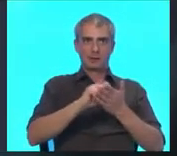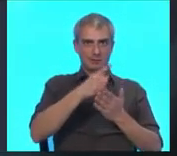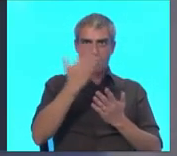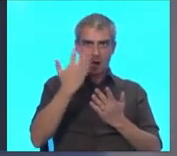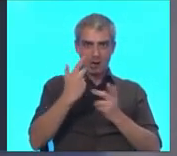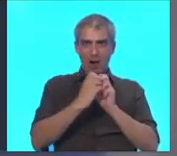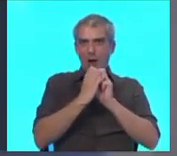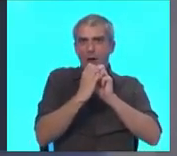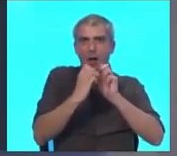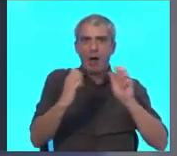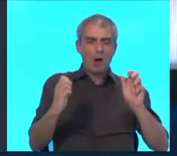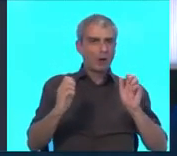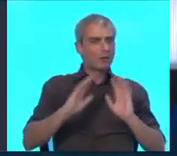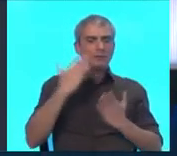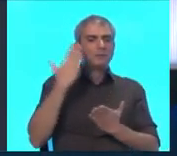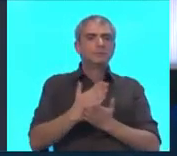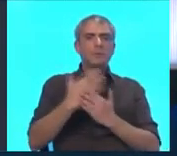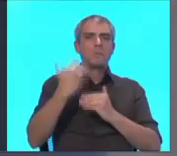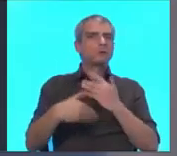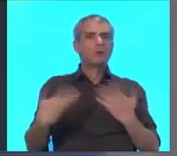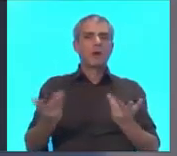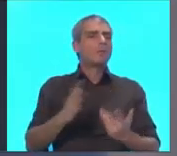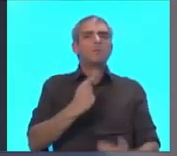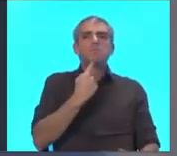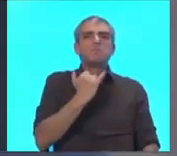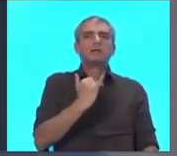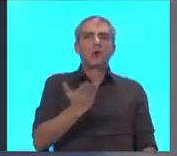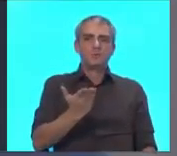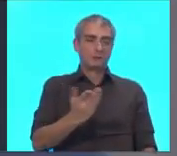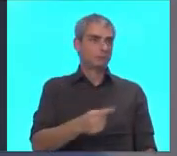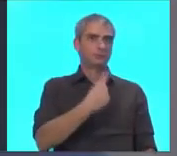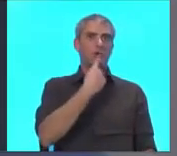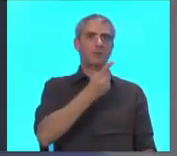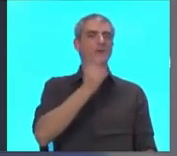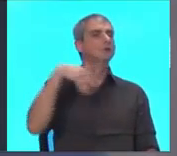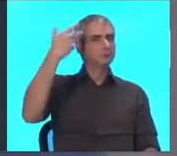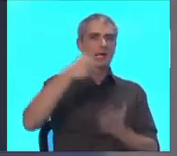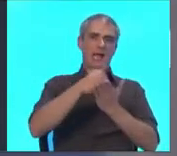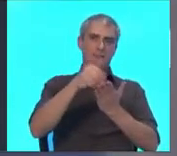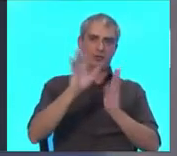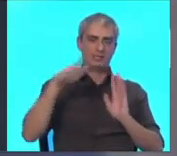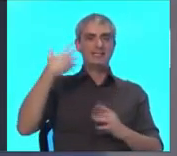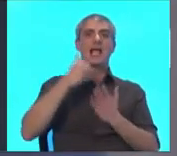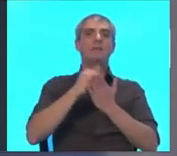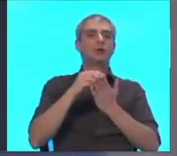ארוך ללא שורה תחתונה, וזה אומר מה? זה אומר קודם כל שיהיה המשך. יהיה המשך